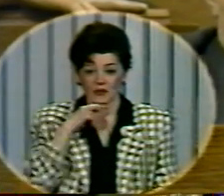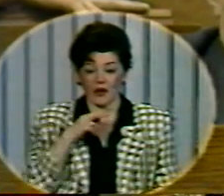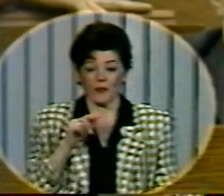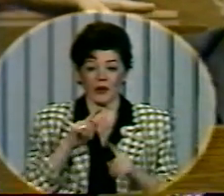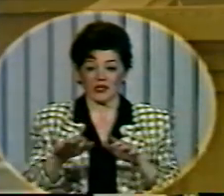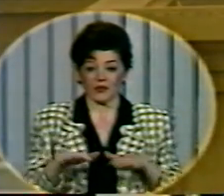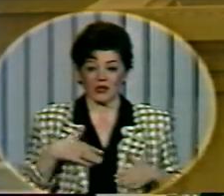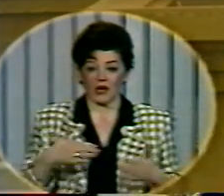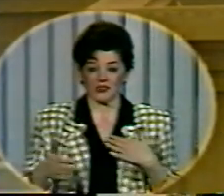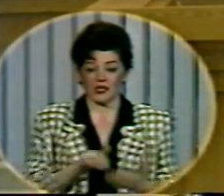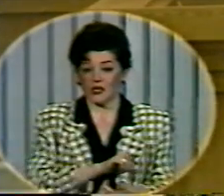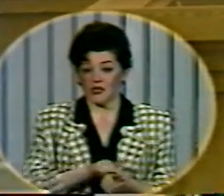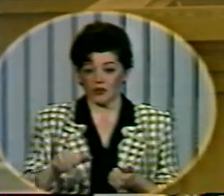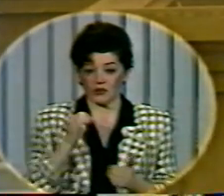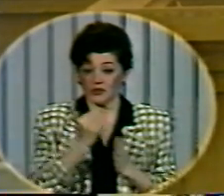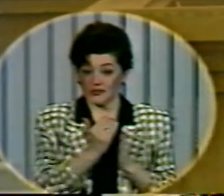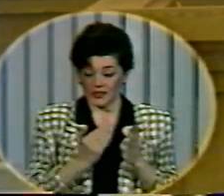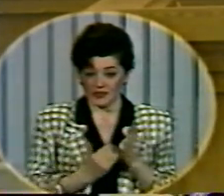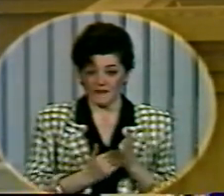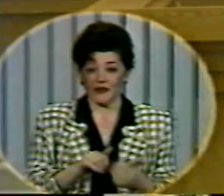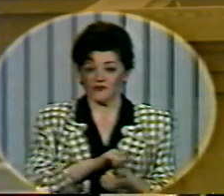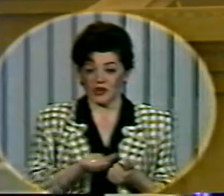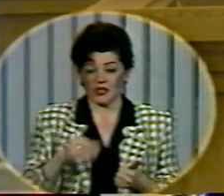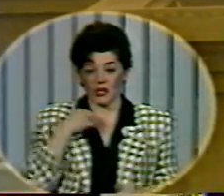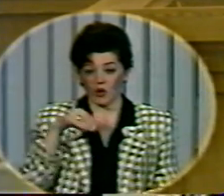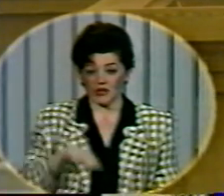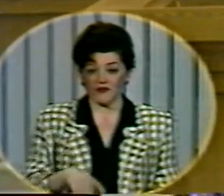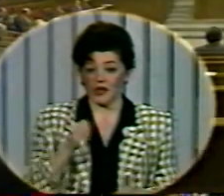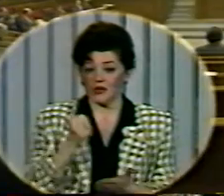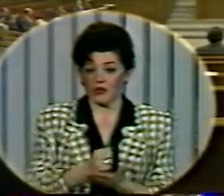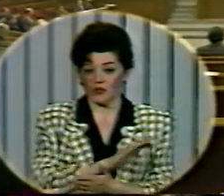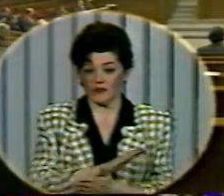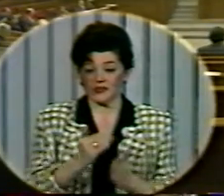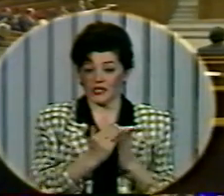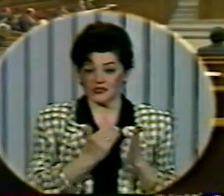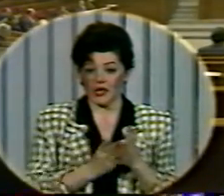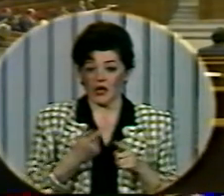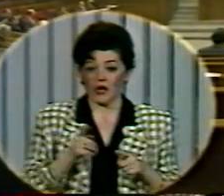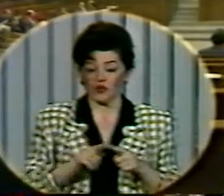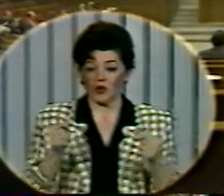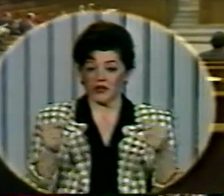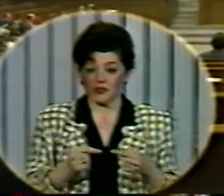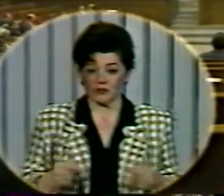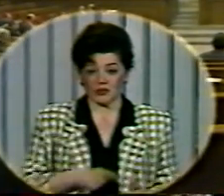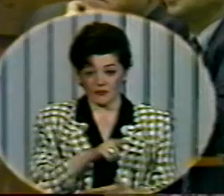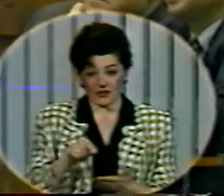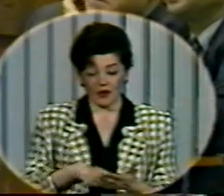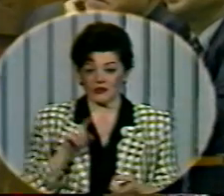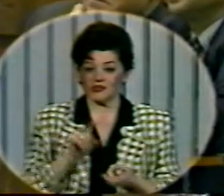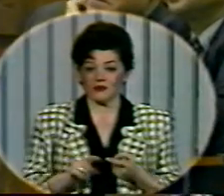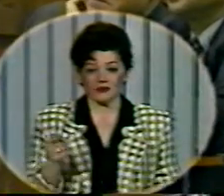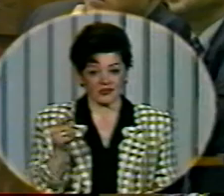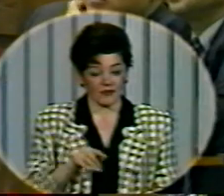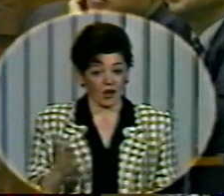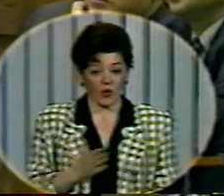парламентарии утичилися только некоторых артикулов. У приватности на голосовании не пройшов 6 артикул, який регламентує питання, связанные с тем, на какой